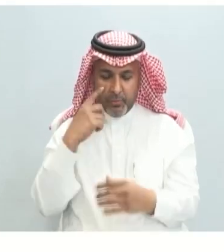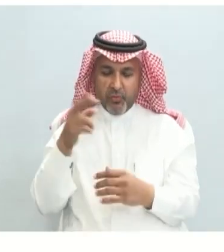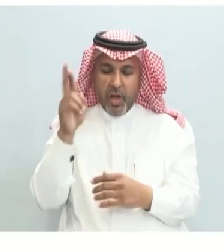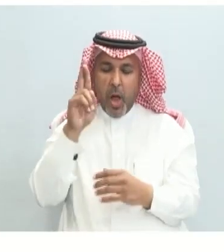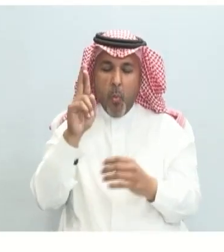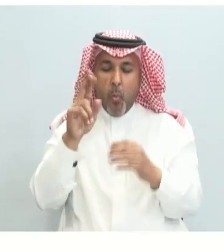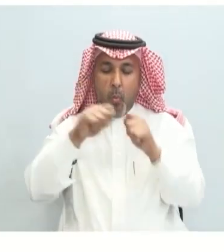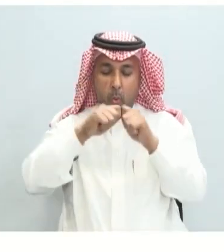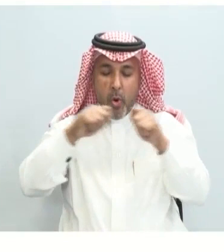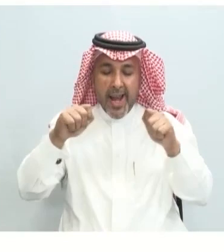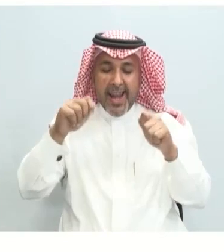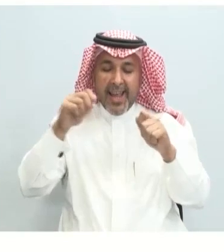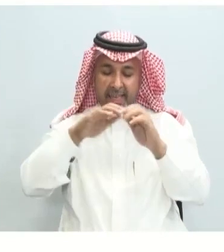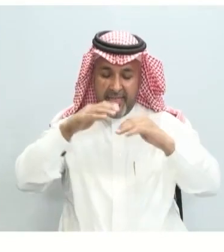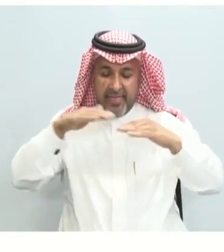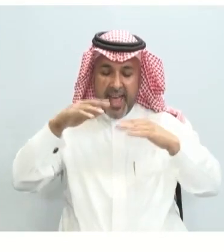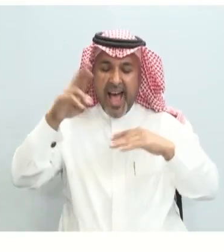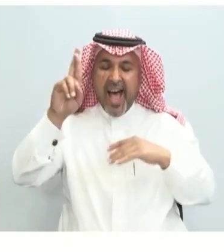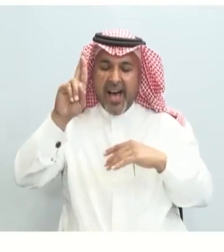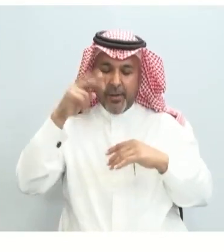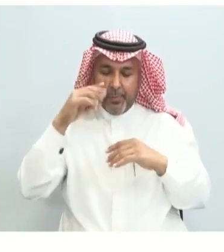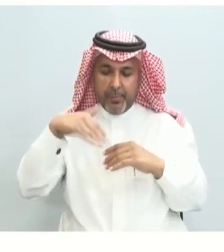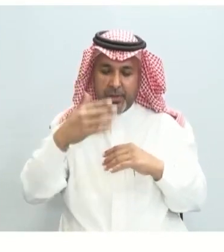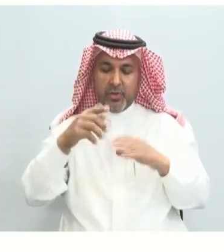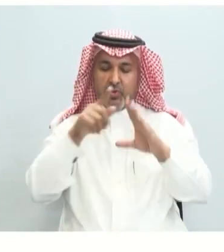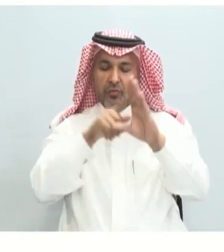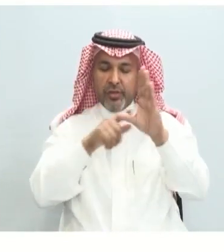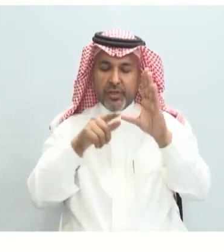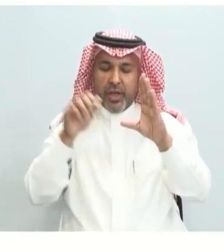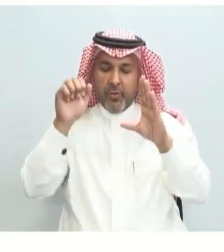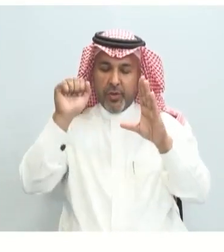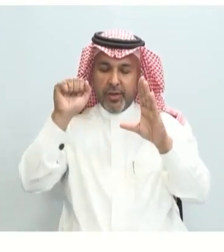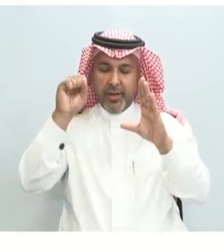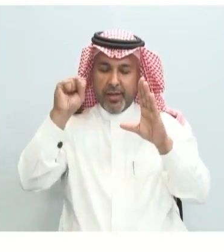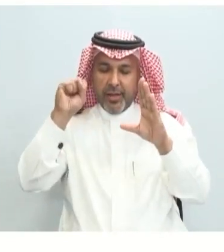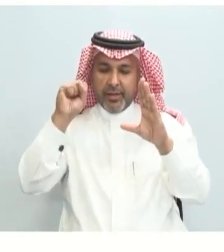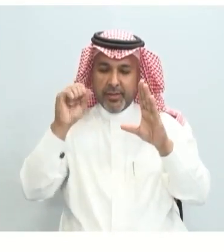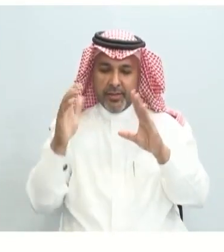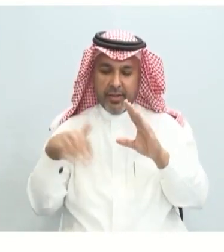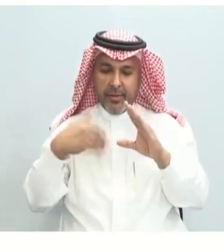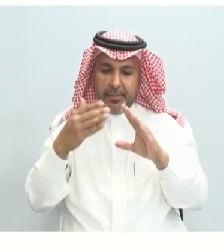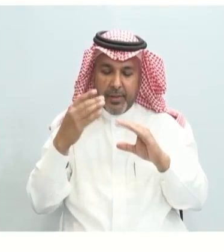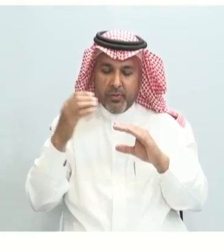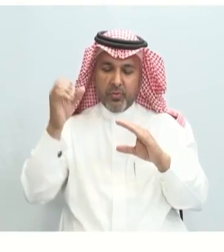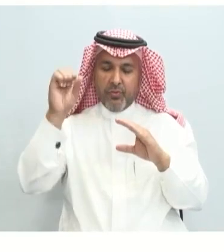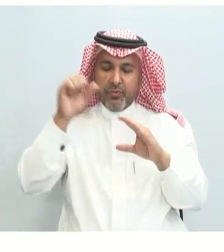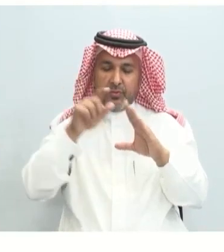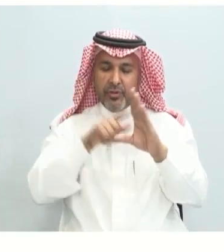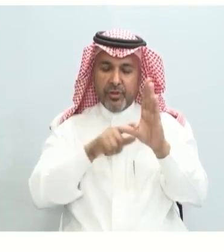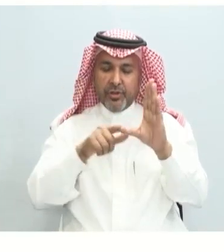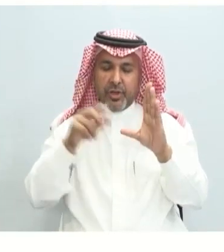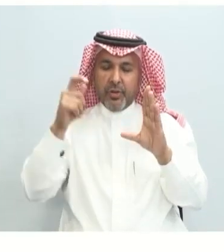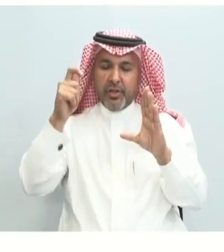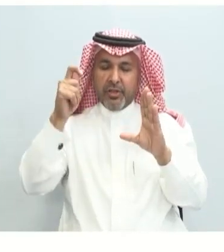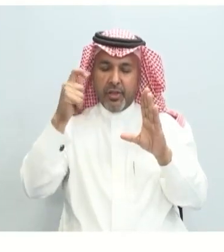شي الضلع ار وبعدين ممكن انا اجيب اللي هو الزاويه اس والزاويه بعدين اخيرا الزاويه